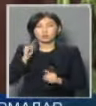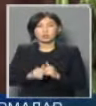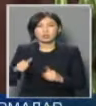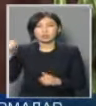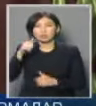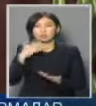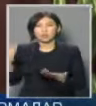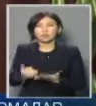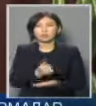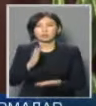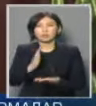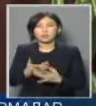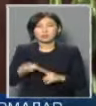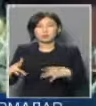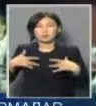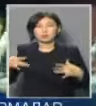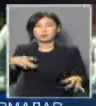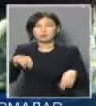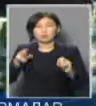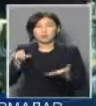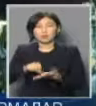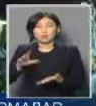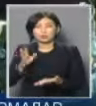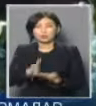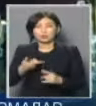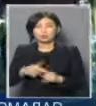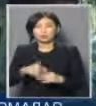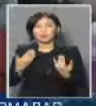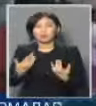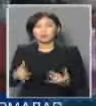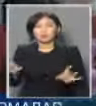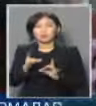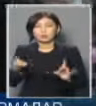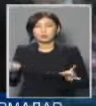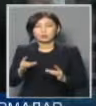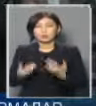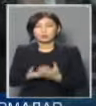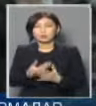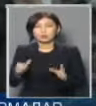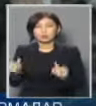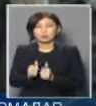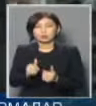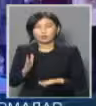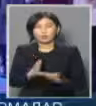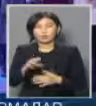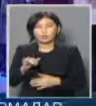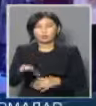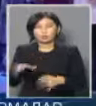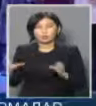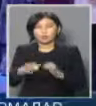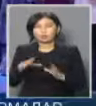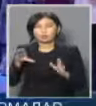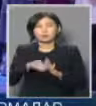жылдардағы жеңімпаздары да концертке арнай қатысты. Қазақтың этнофольклорлық аспаптарын жанына серік қылып жүрген Сармат